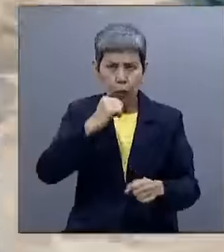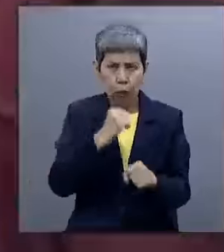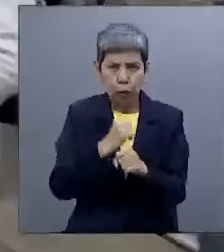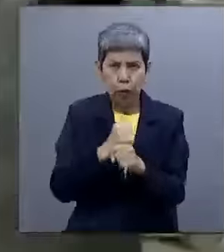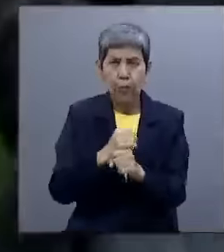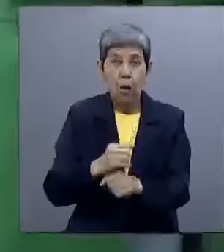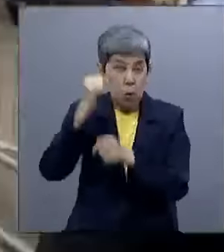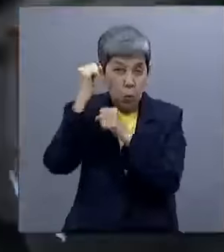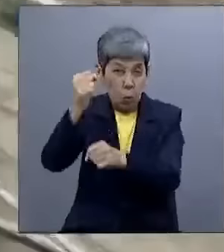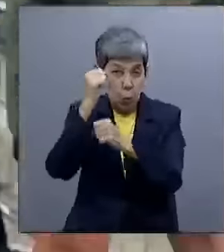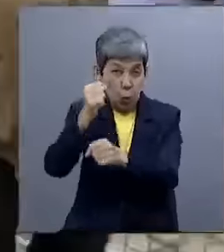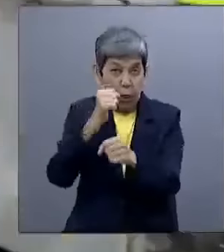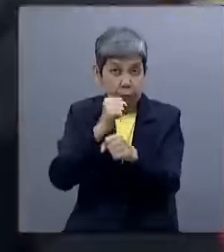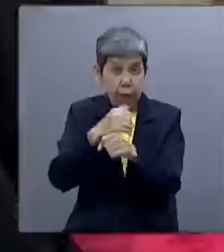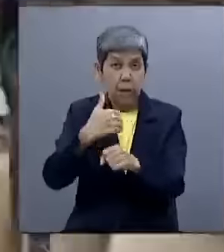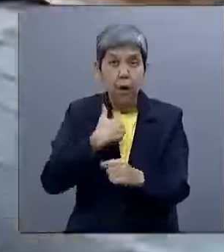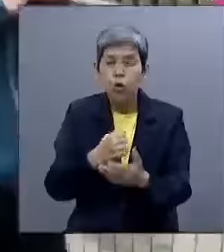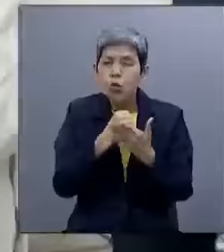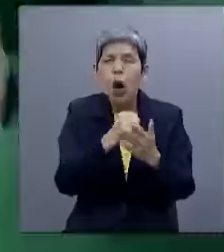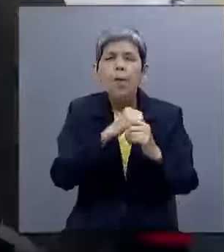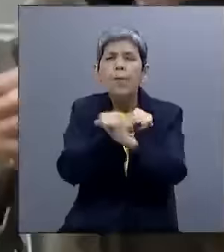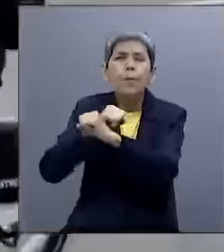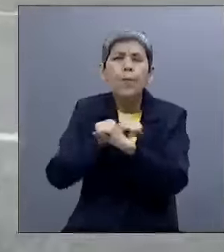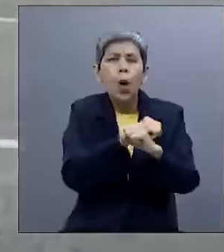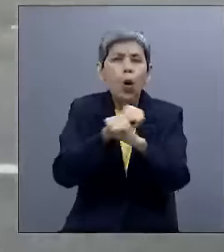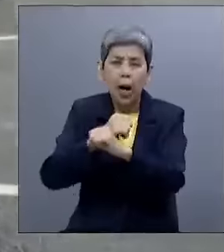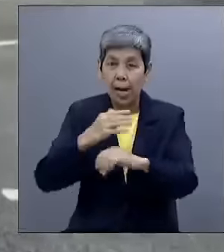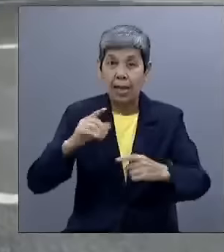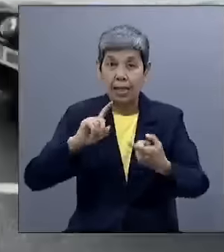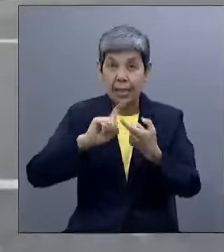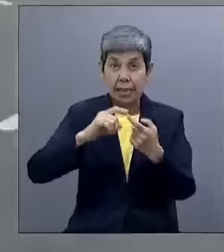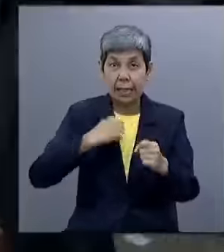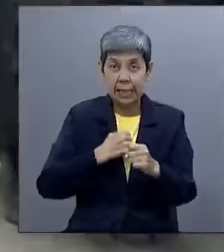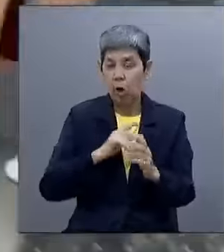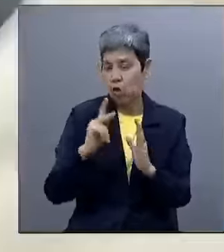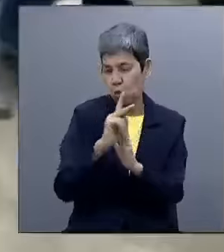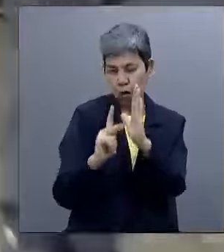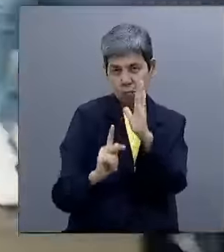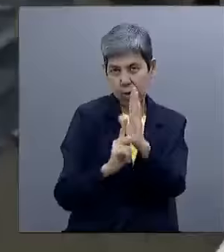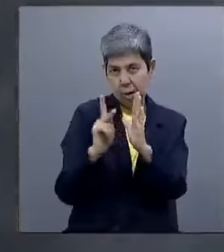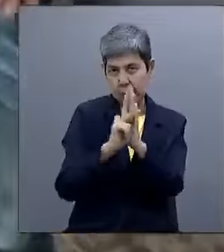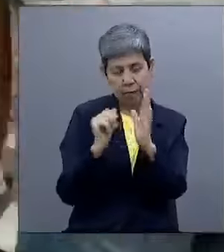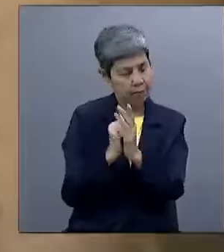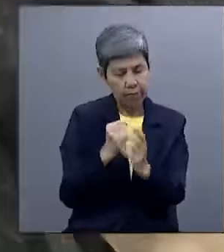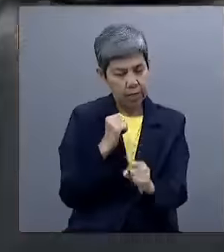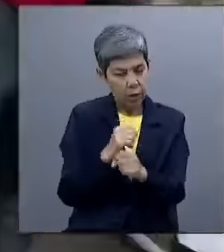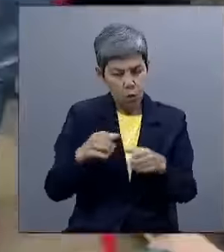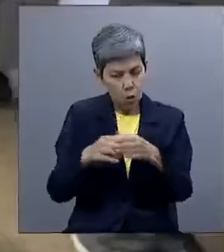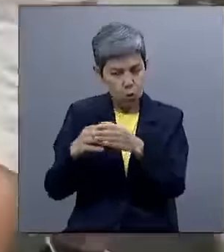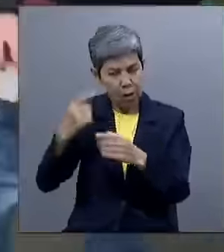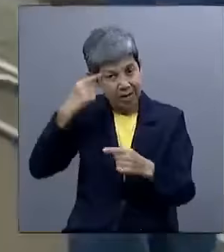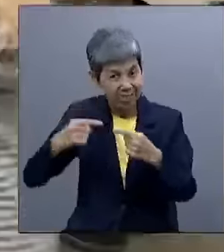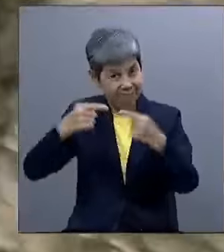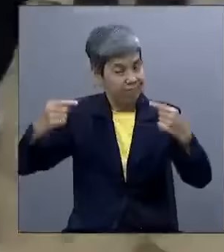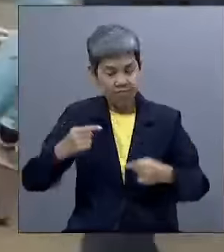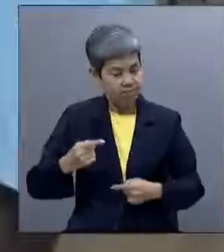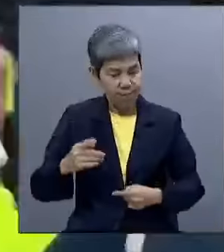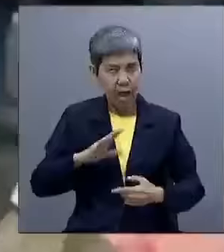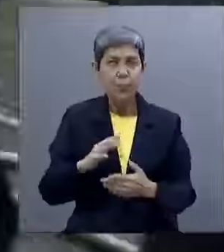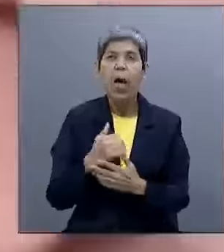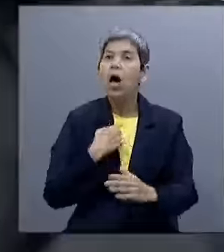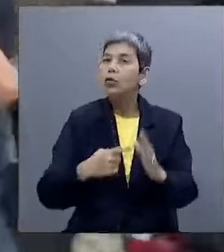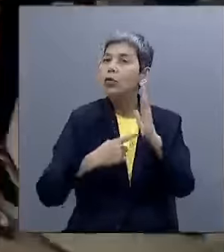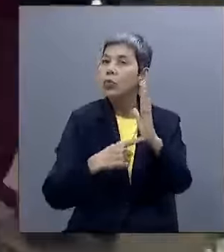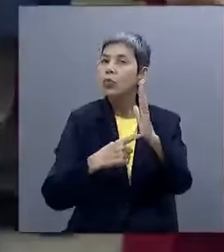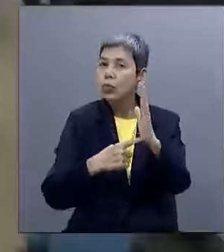ประท้วงด้วยวิธีนี้จะช่วยป้องกันไม่ให้ทางการรัสเซียใช้ข้อกฎหมายใดมาจัดการกับกลุ่มเห็นต่างรวมทั้งยังแสดง